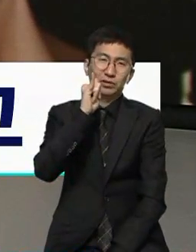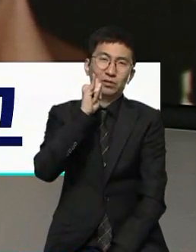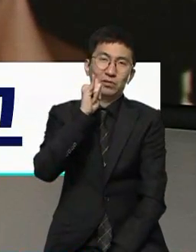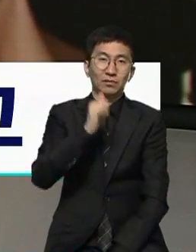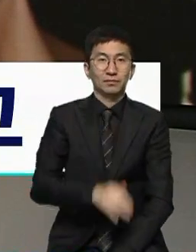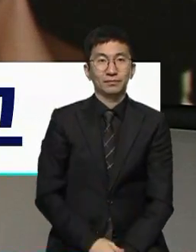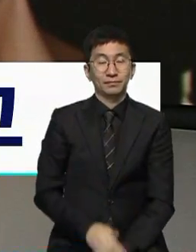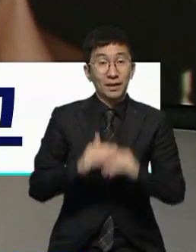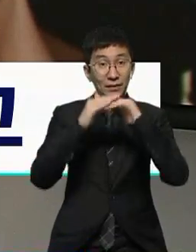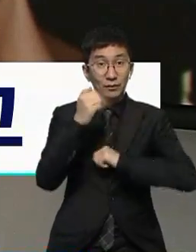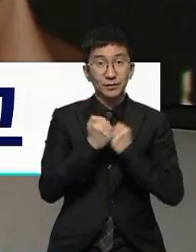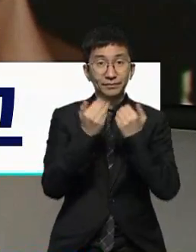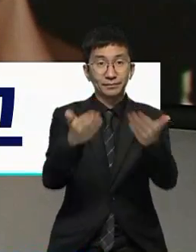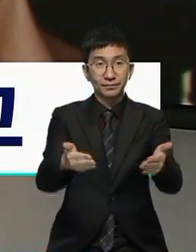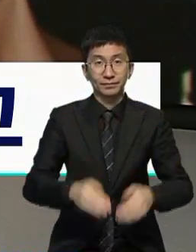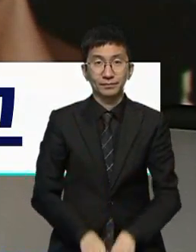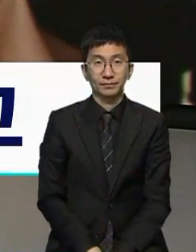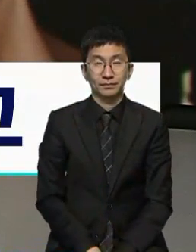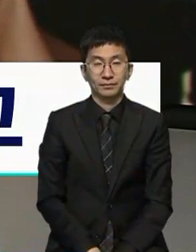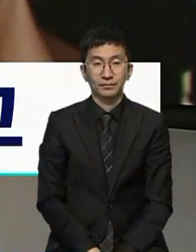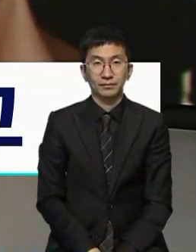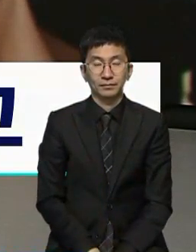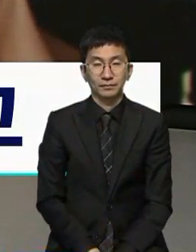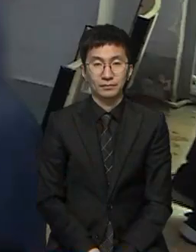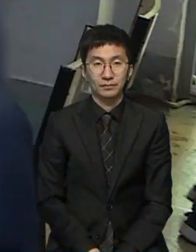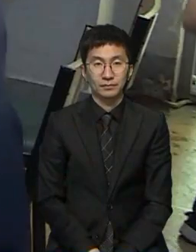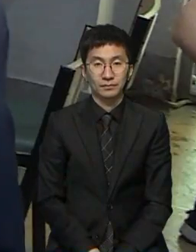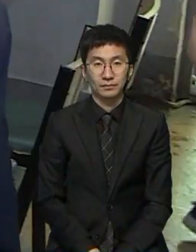겁니다. 전현남 기자의 보도입니다.